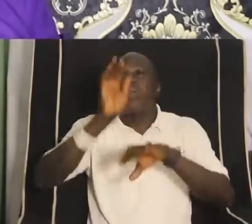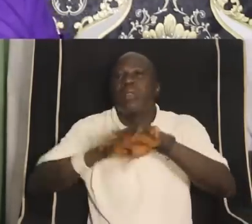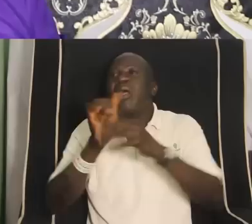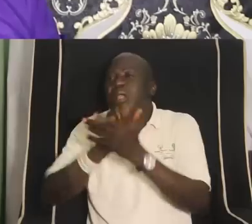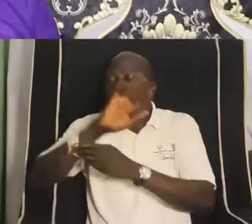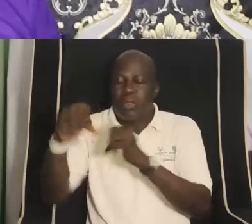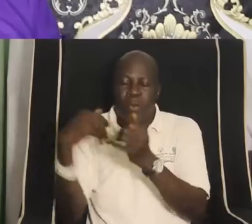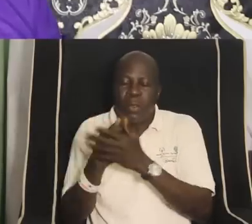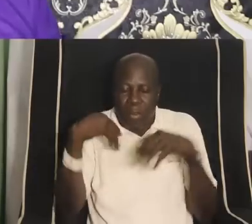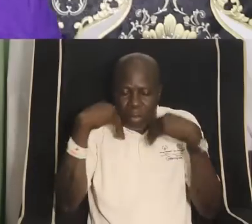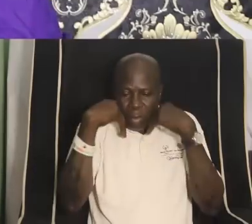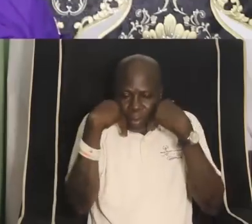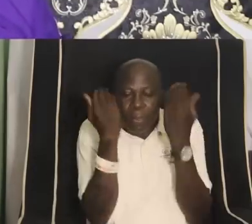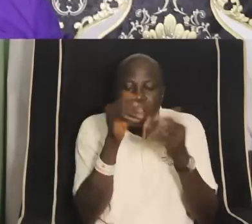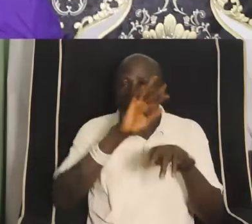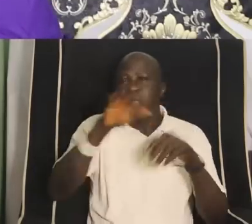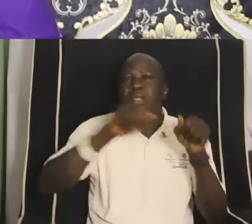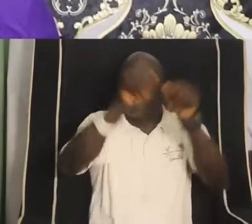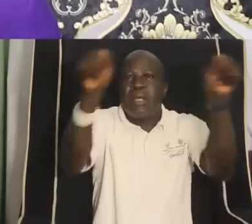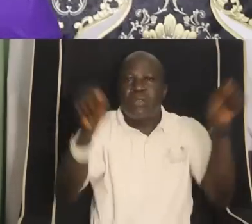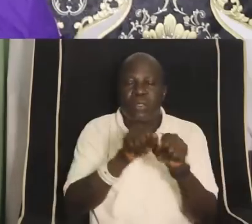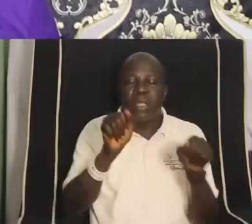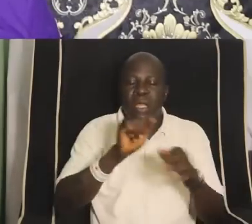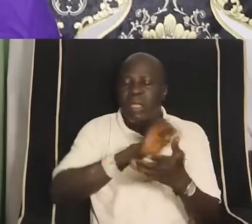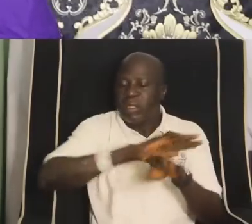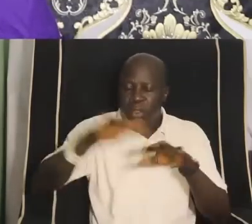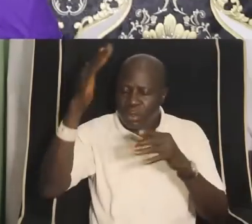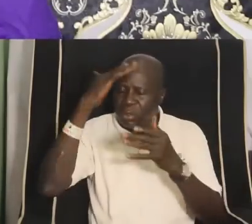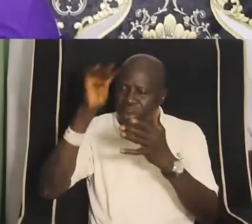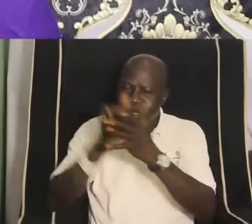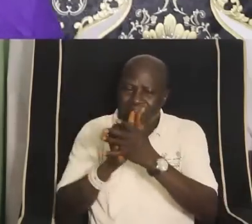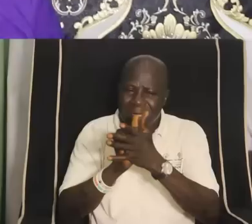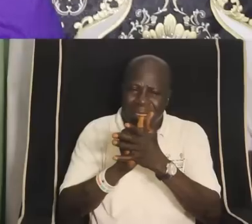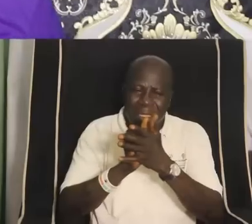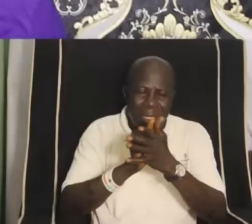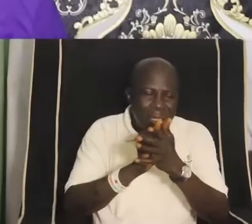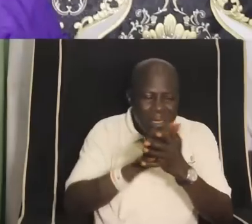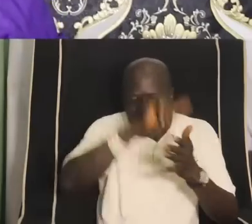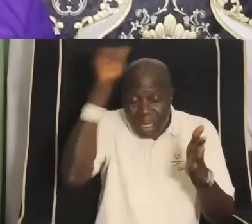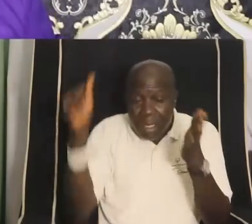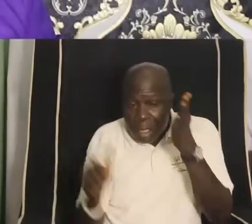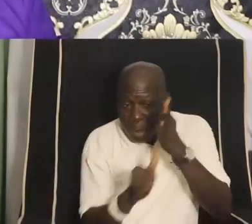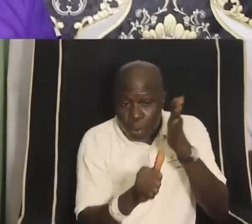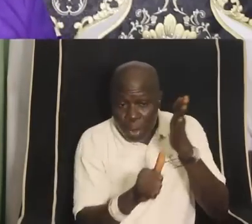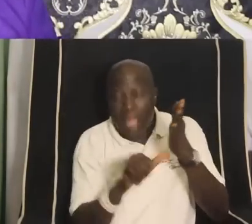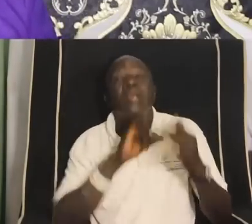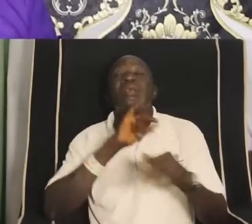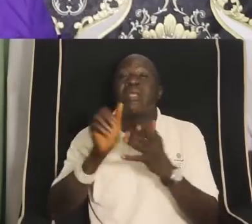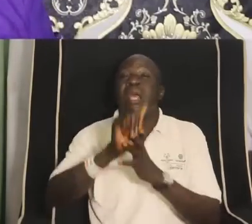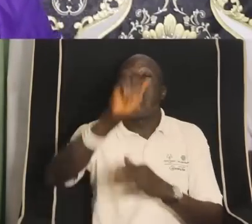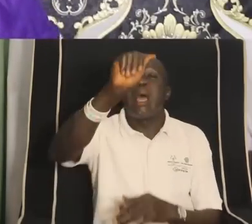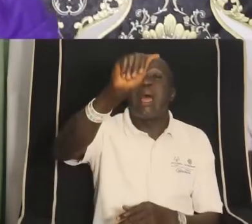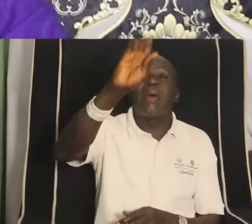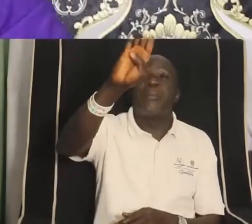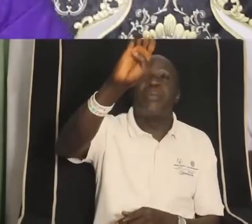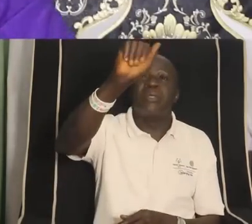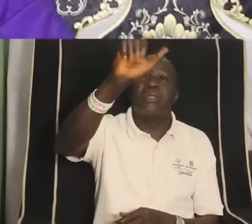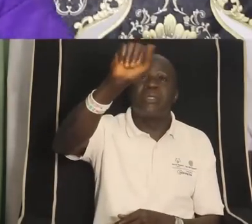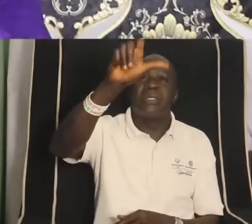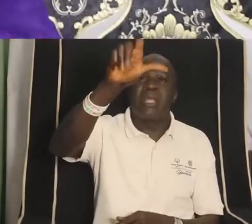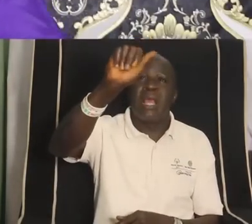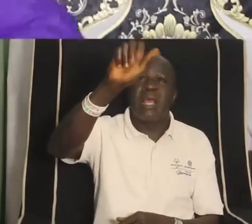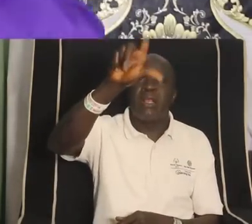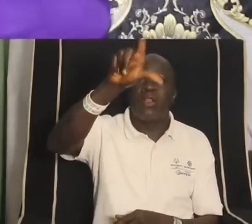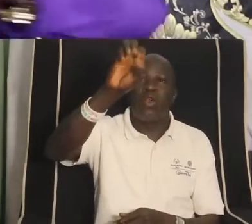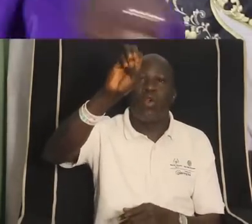Turn wretched person in the society. Ìtàmọ̀ pé ẹ̀gbọ́n tiẹ̀ ni Absalom. Do you know that the elder brother is Absalom? Àbúrò